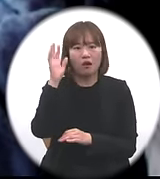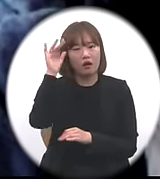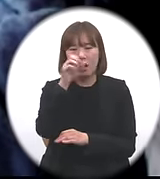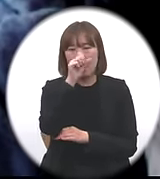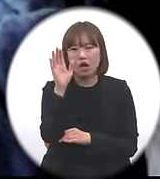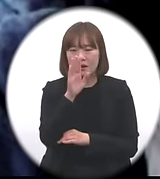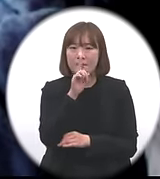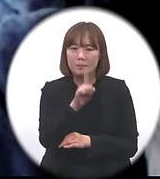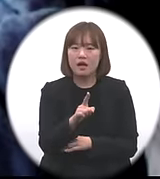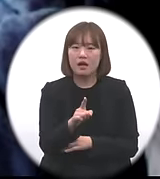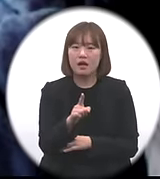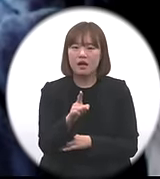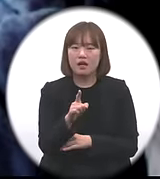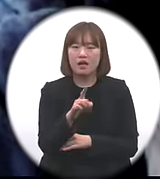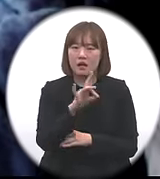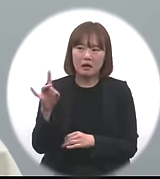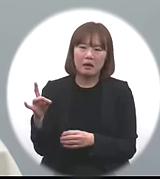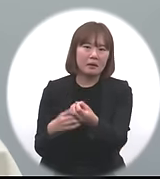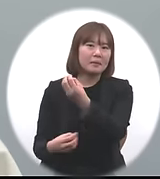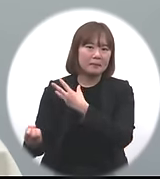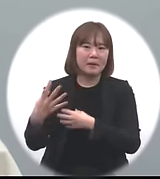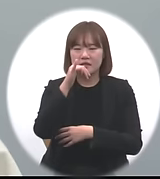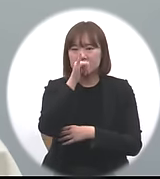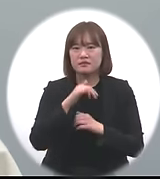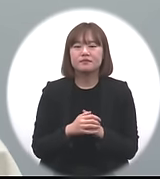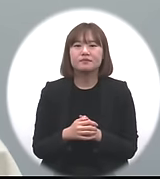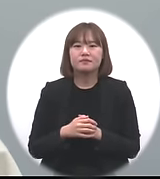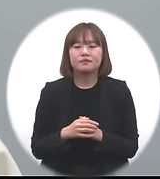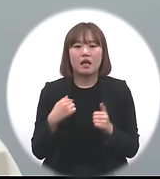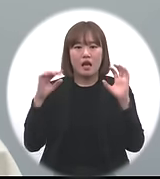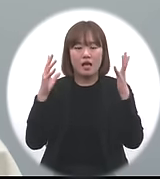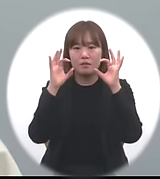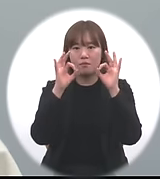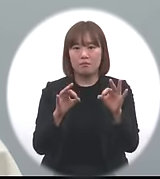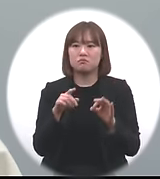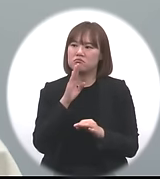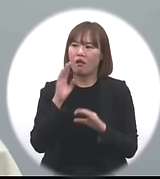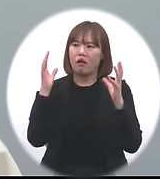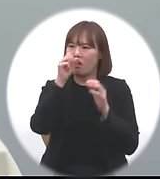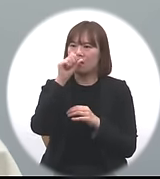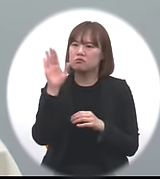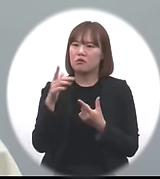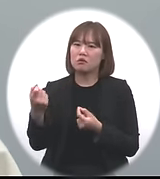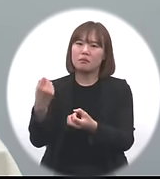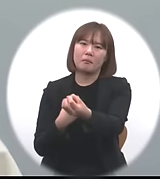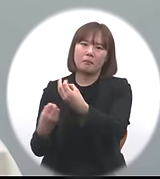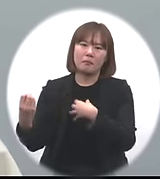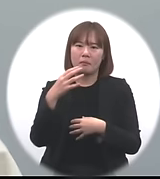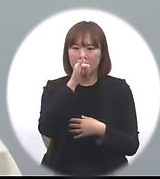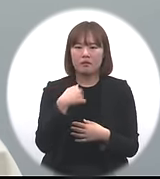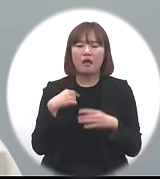이렇게 얘기하신 반려견 보호자분들도 있었고, 제가 애들을 보는 걸 보면서 저 사람은 애를 안 좋아하는 것 같아, 이렇게 얘기하신 분도 있는데, 저는 애를 무지하게